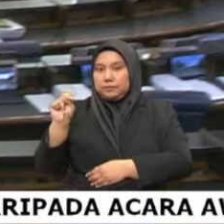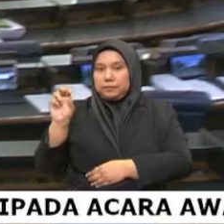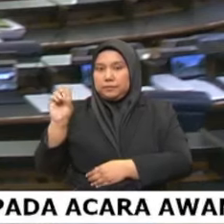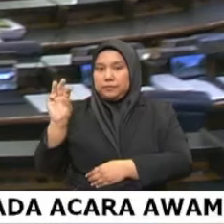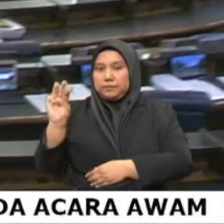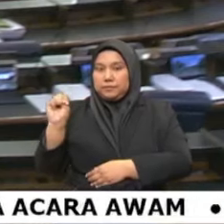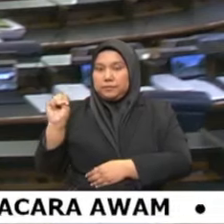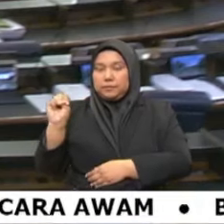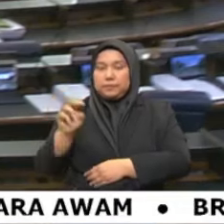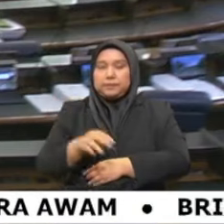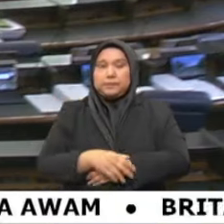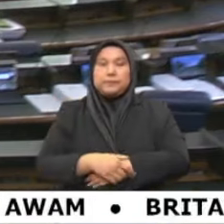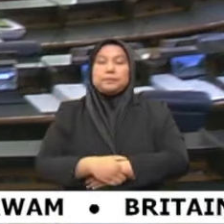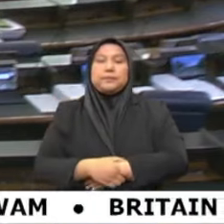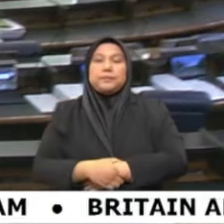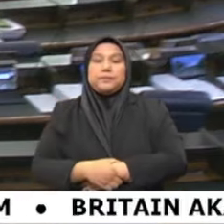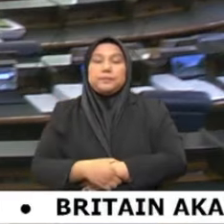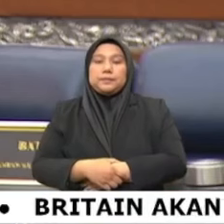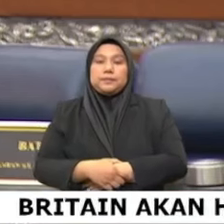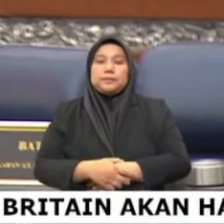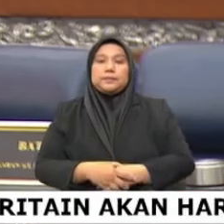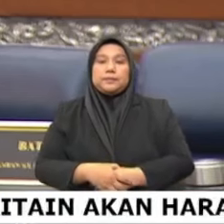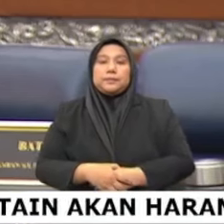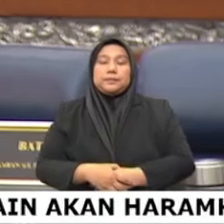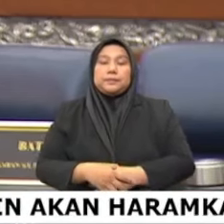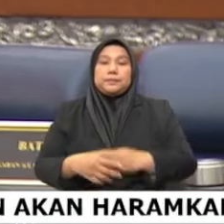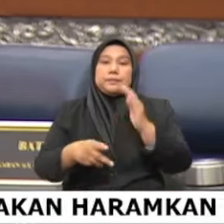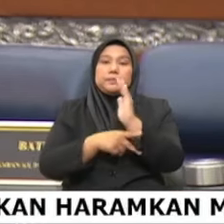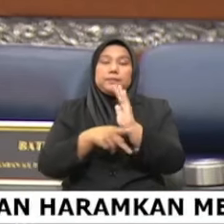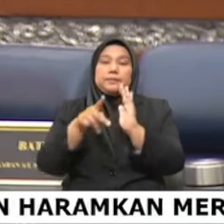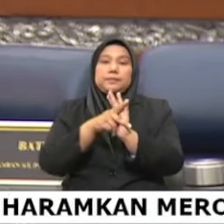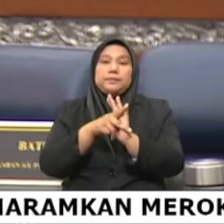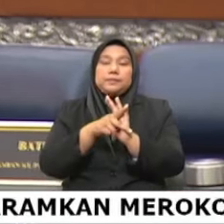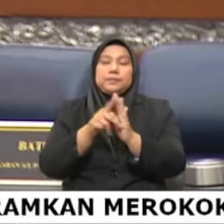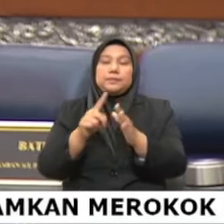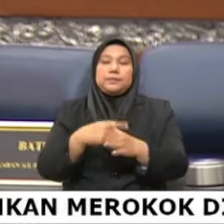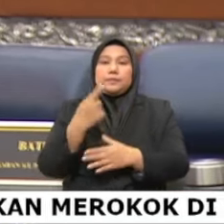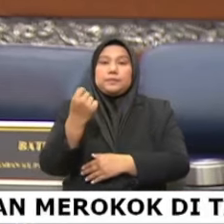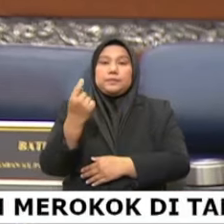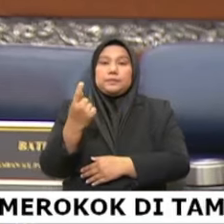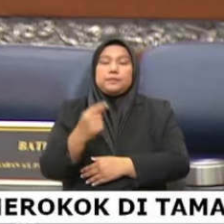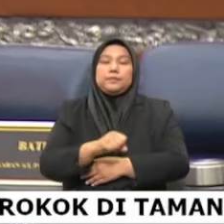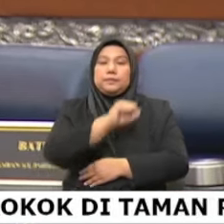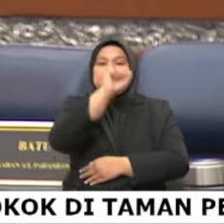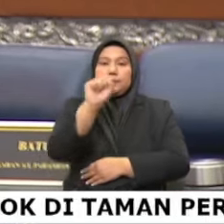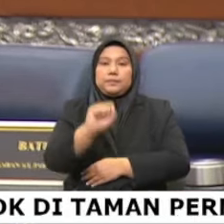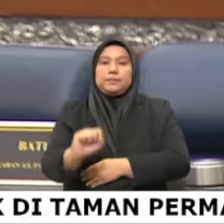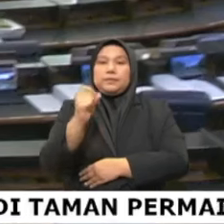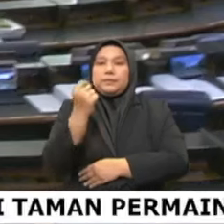Terima kasih, Puan Yang Dipertua. Sesi Parlimen di bulan 11, soalan saya soalan 11.